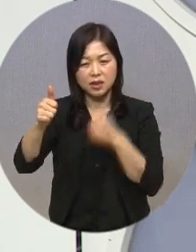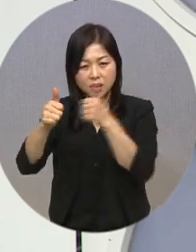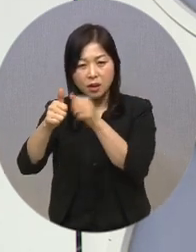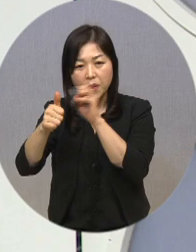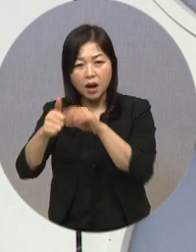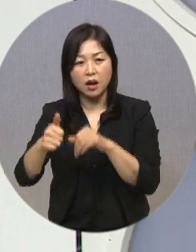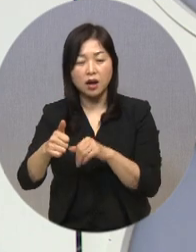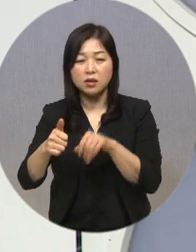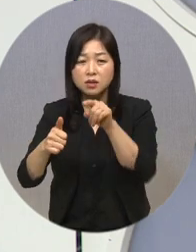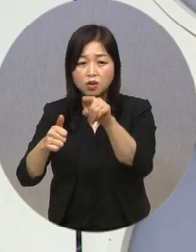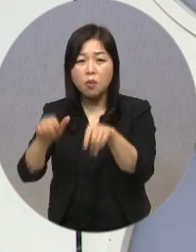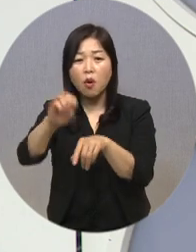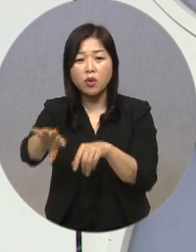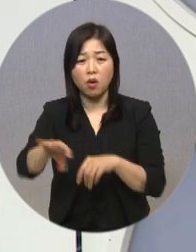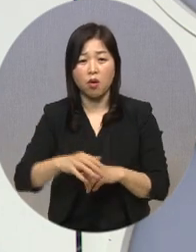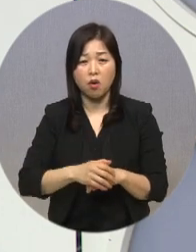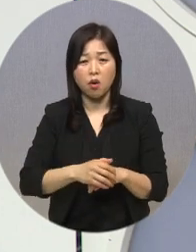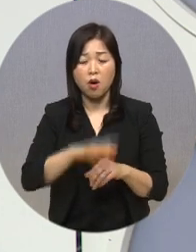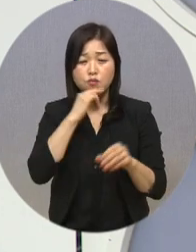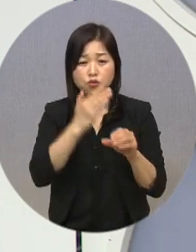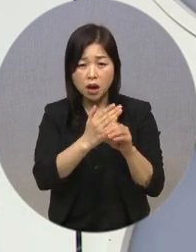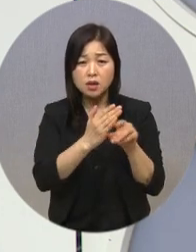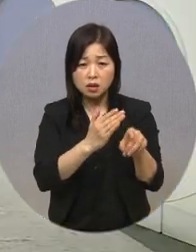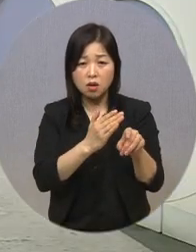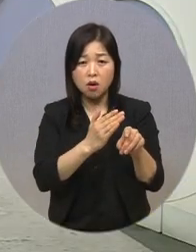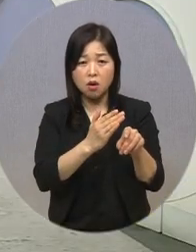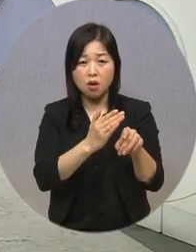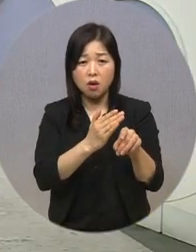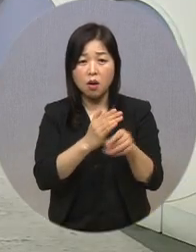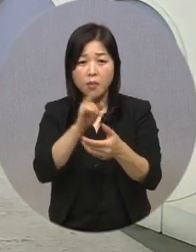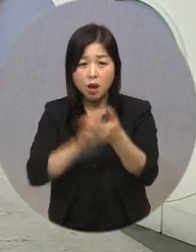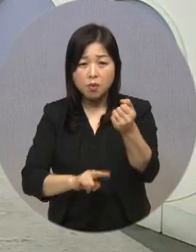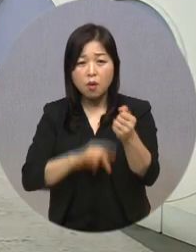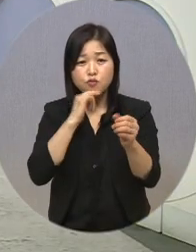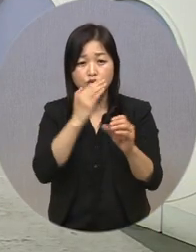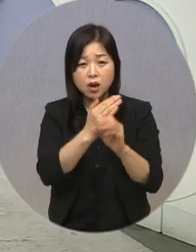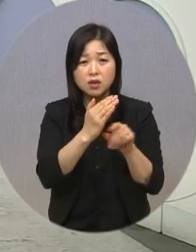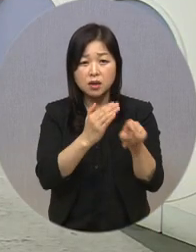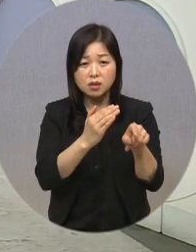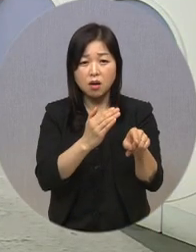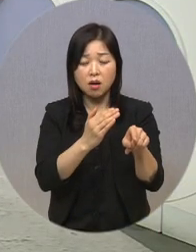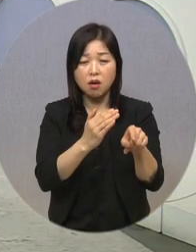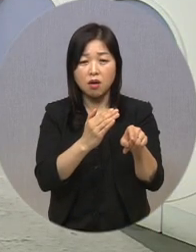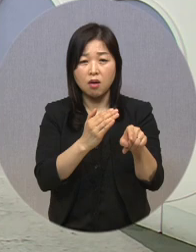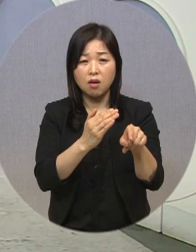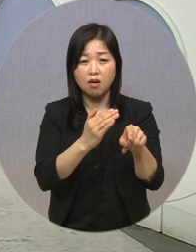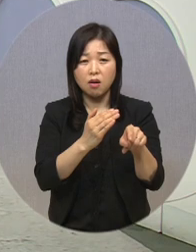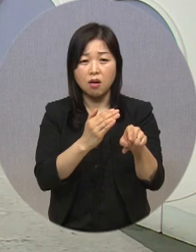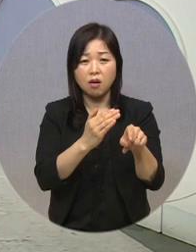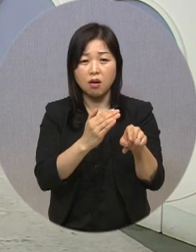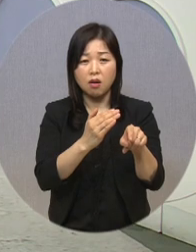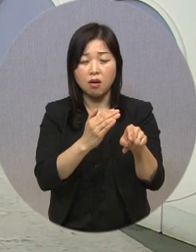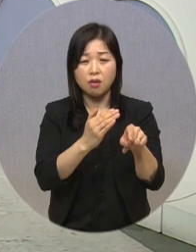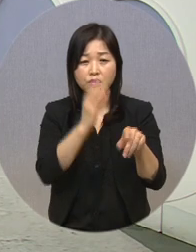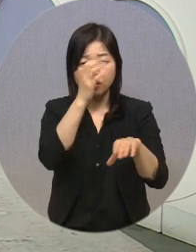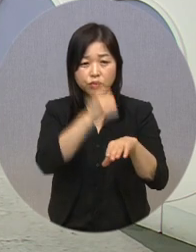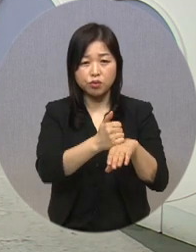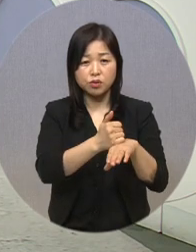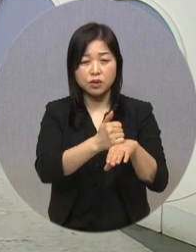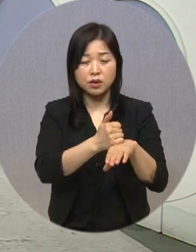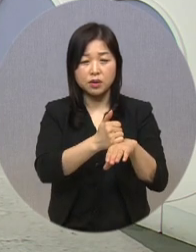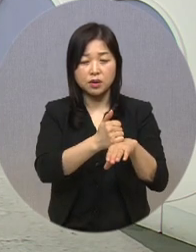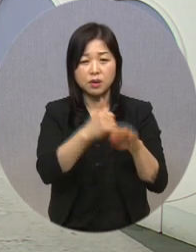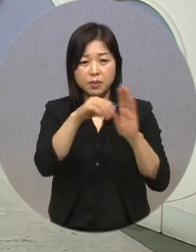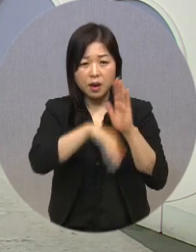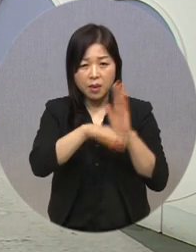이거는 북한에다가 팔면은 북한에서 보나마나 묻을 텐데 그럼 지하로 해서 남쪽으로 넘어오면은